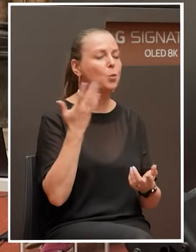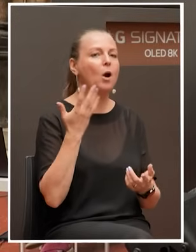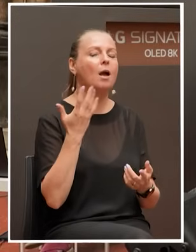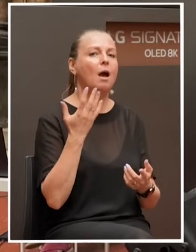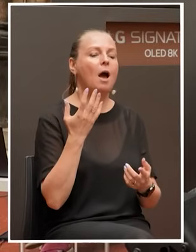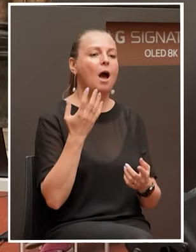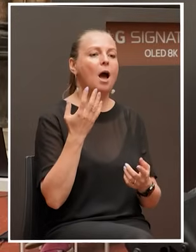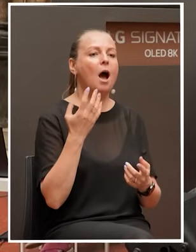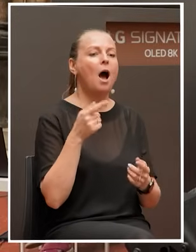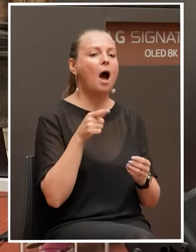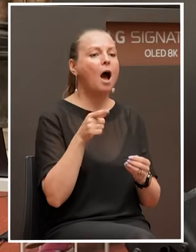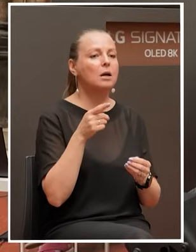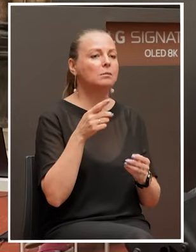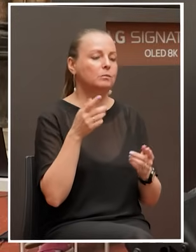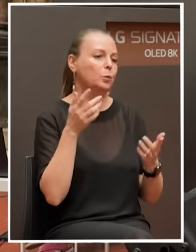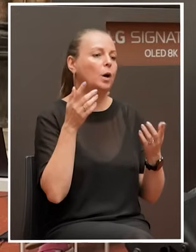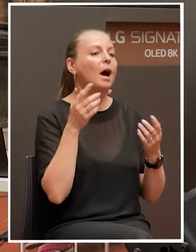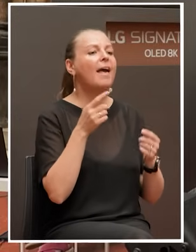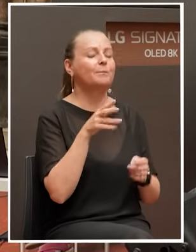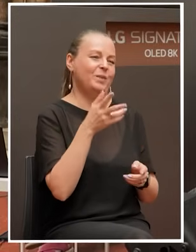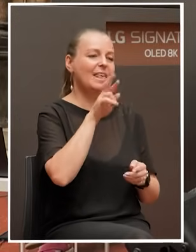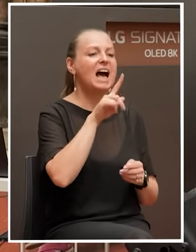языком, который все еще способен